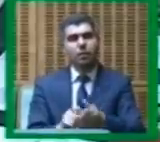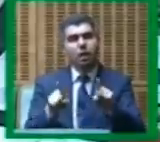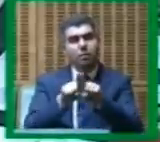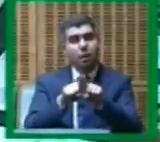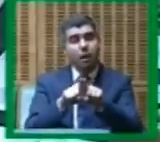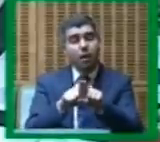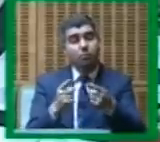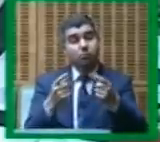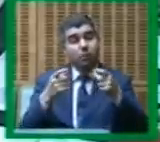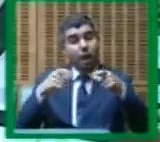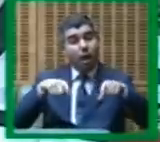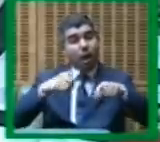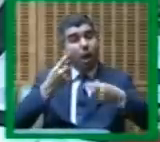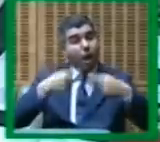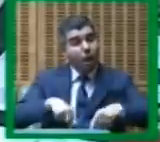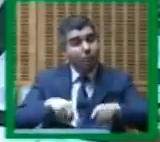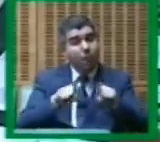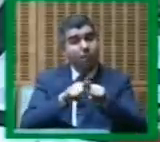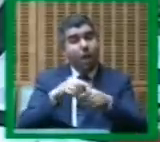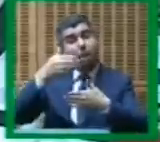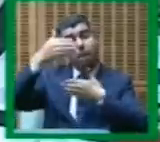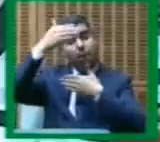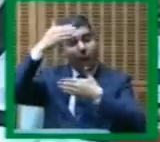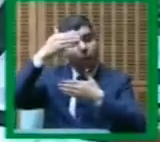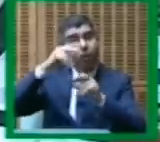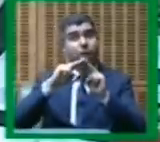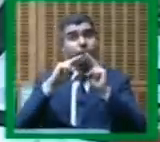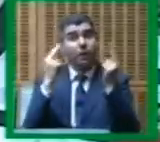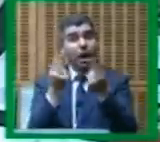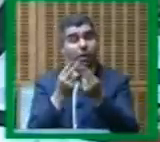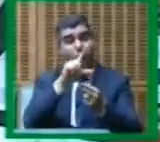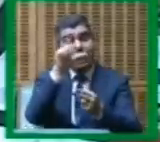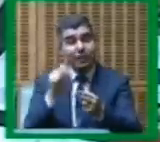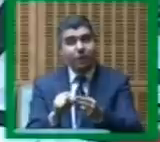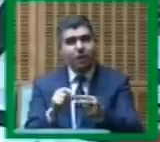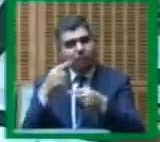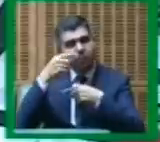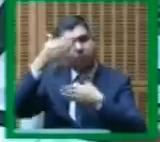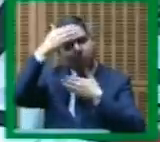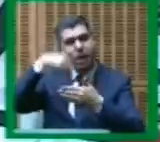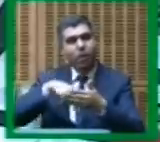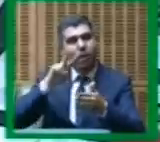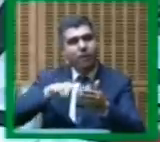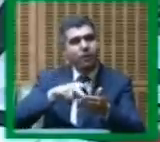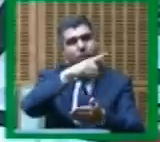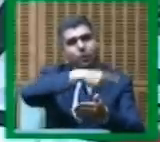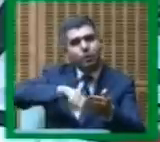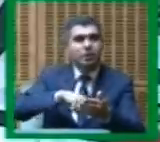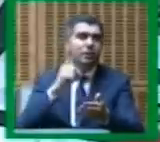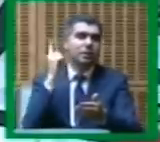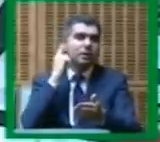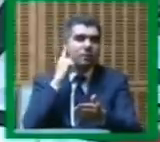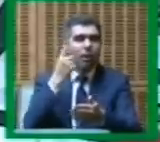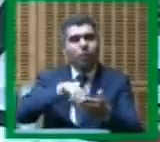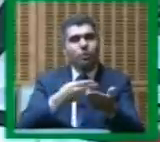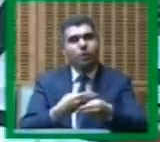المصالح اللي تحدث عليها سيدي المستشار المحترم، المصالح راه ماشي غير له، مصالح حتى هنا. ربما راه هو اللي كيفسر يعني واحد المجموعه ديال الحملات اللي ملي كنشوفوهم في واحد القرار اللي